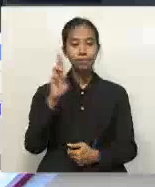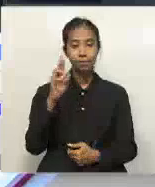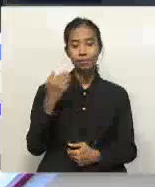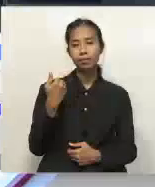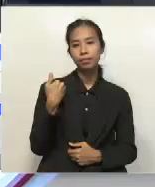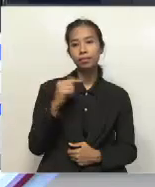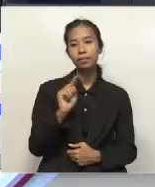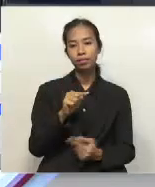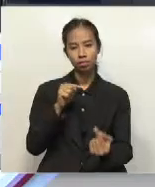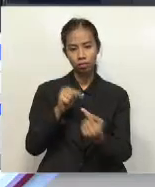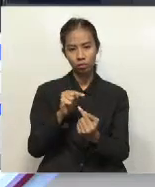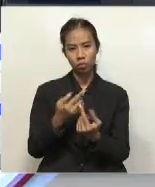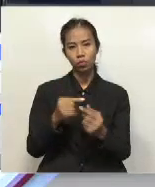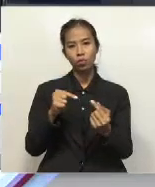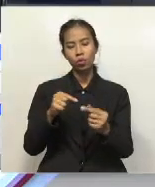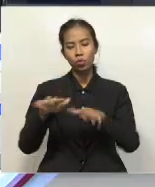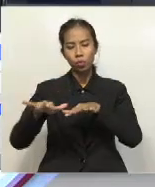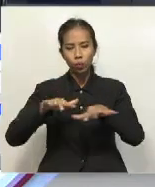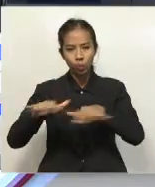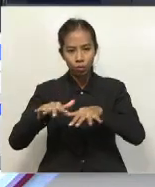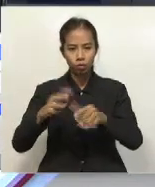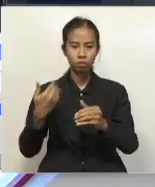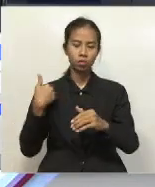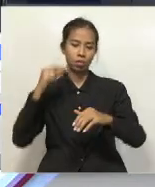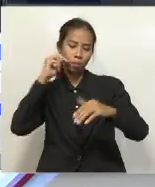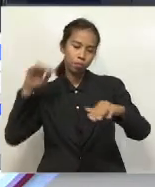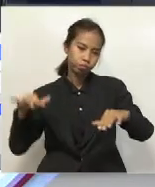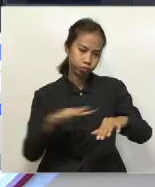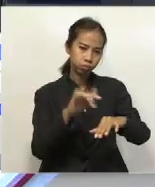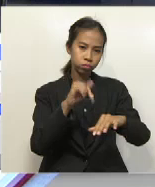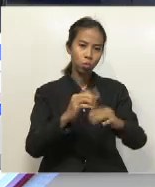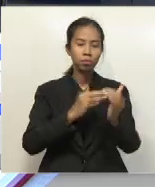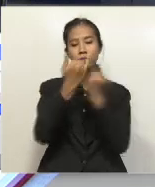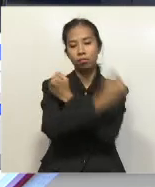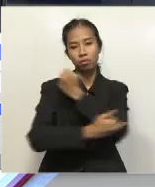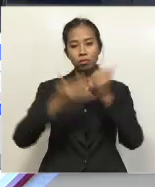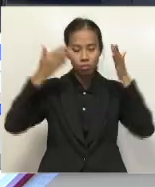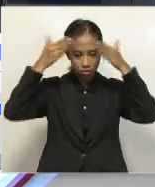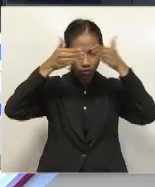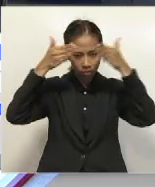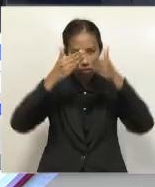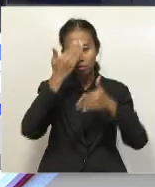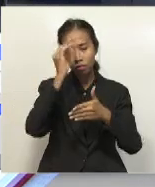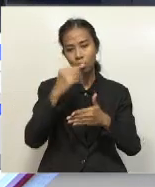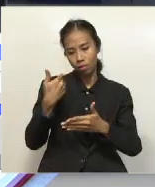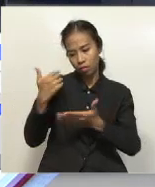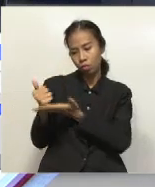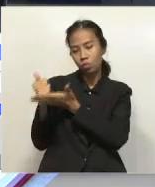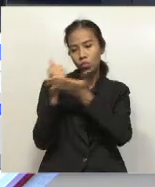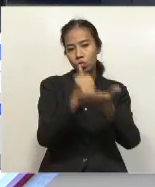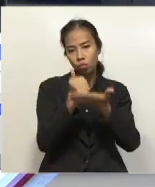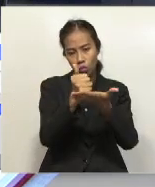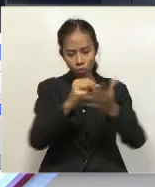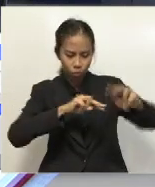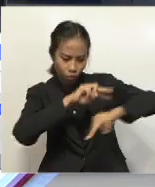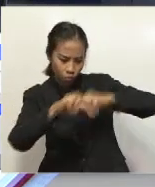คะเรายังคงติดตามเรื่องของความเสียหายจากเหตุแผ่นดินไหวและสึนามิที่อินโดนีเซียนะคะหลังจากที่มีการเข้าไปให้ความช่วยเหลือติดต